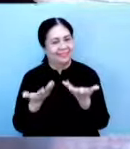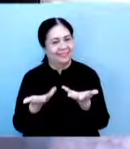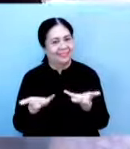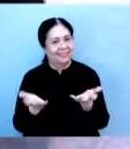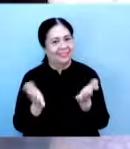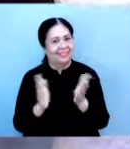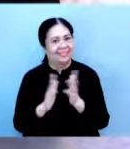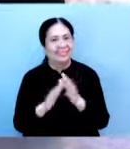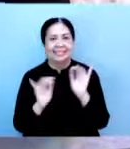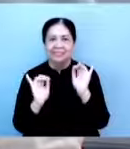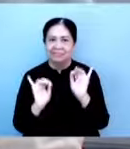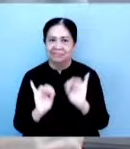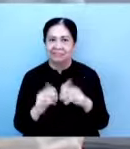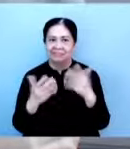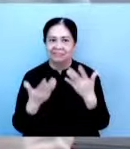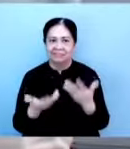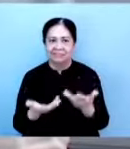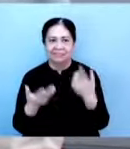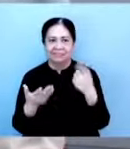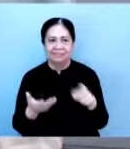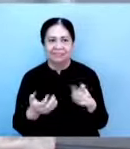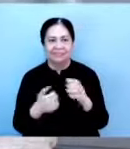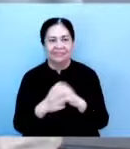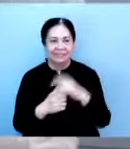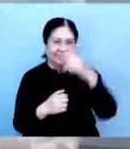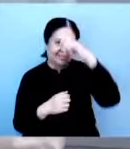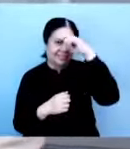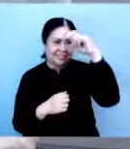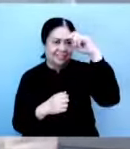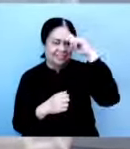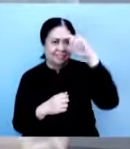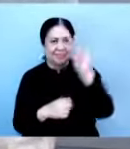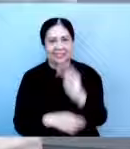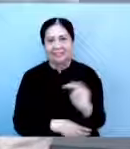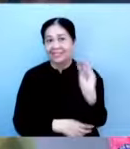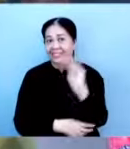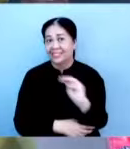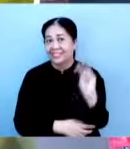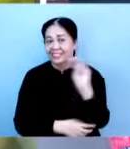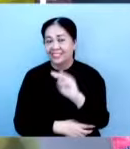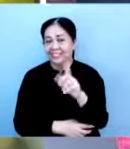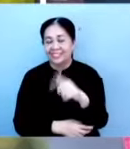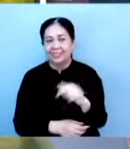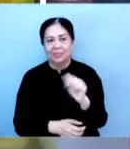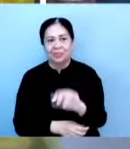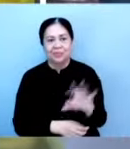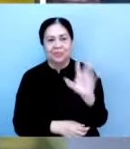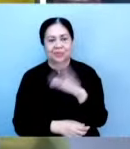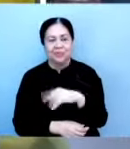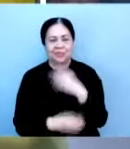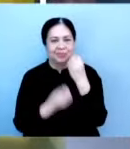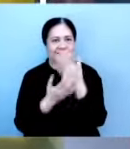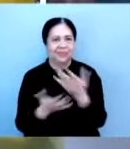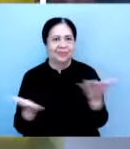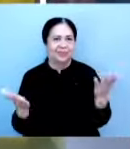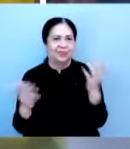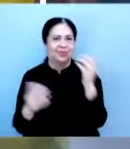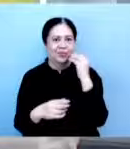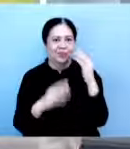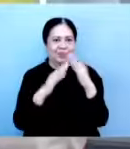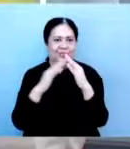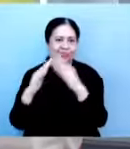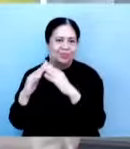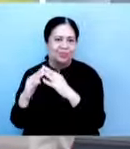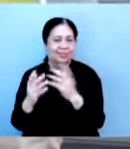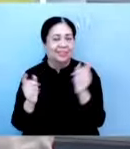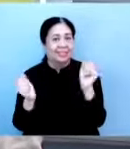that is it para sa ating summer bounce Monday isang makabuluhang umaga ang nahating namin sa inyong mga tahanan kita-